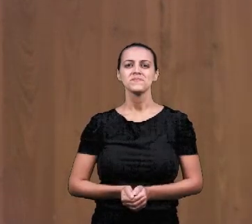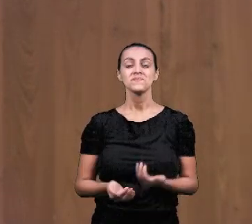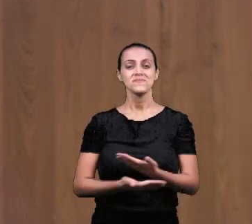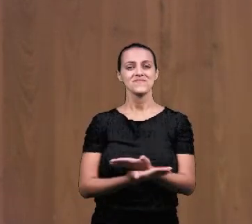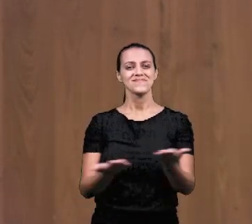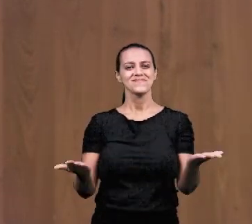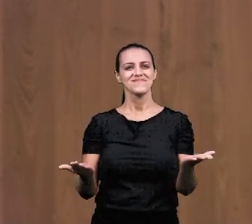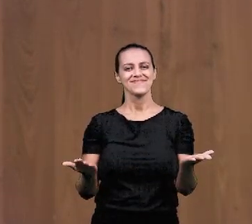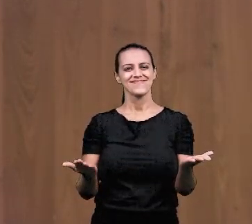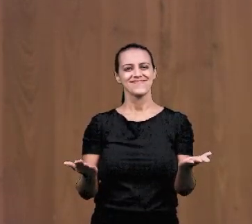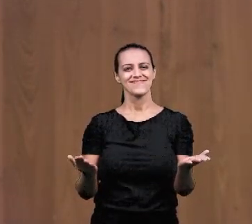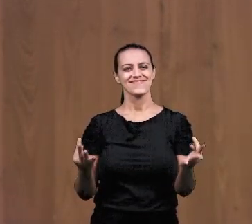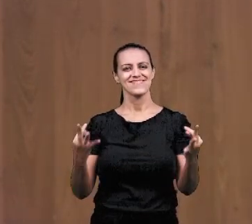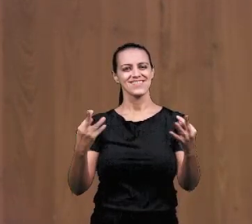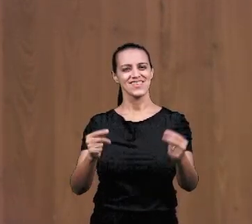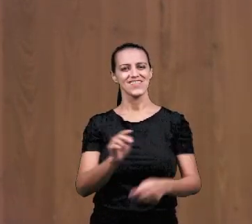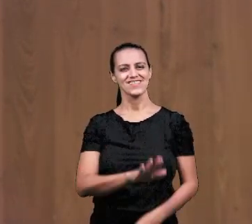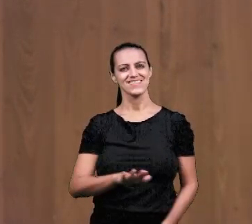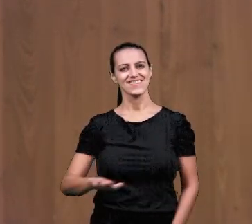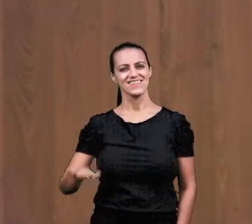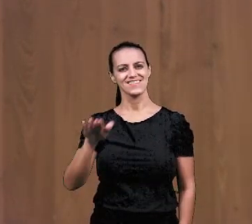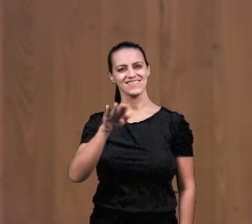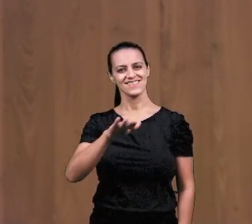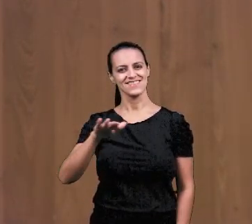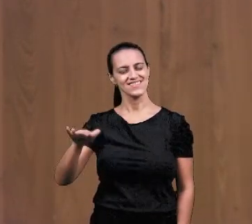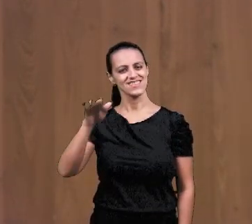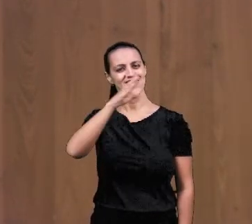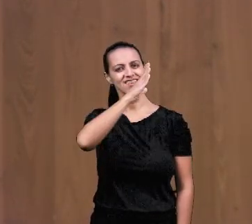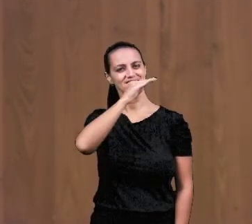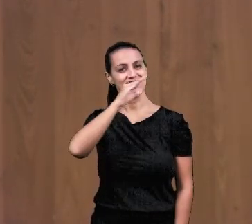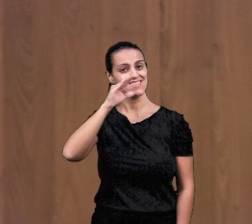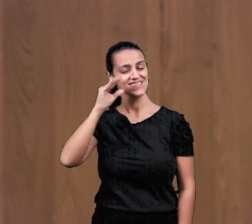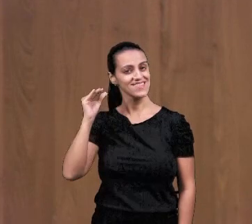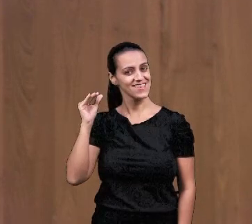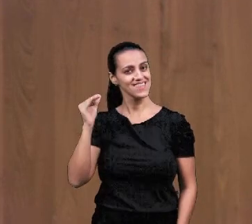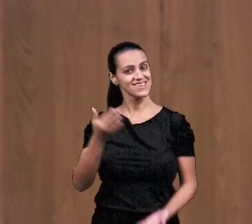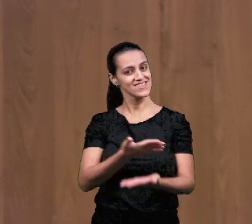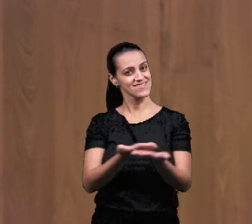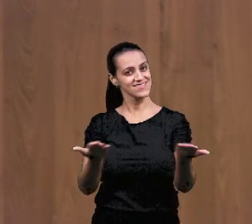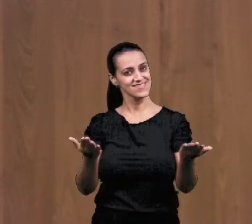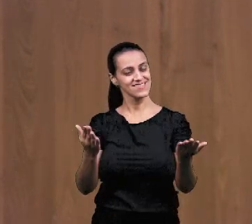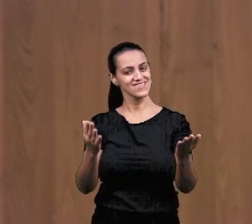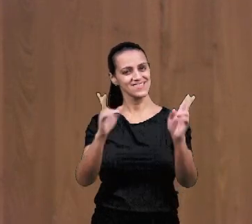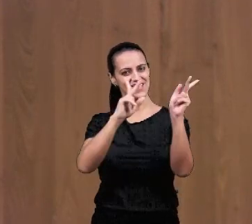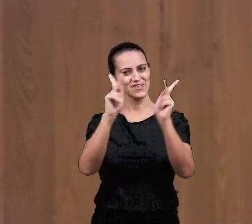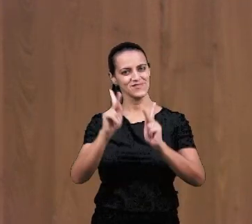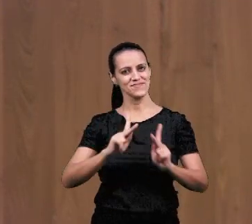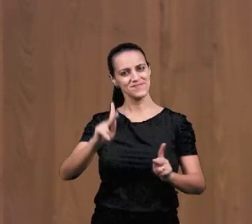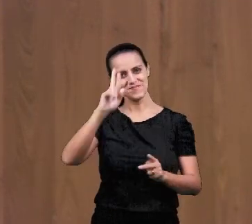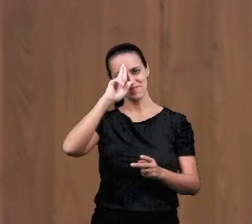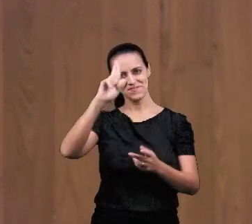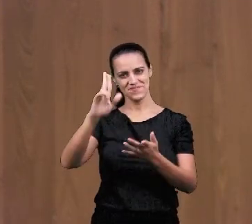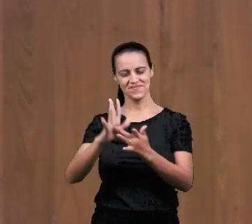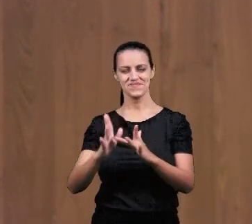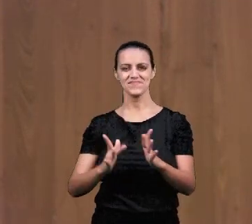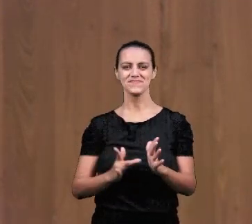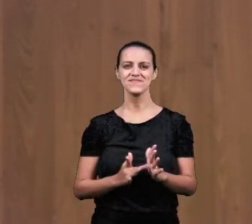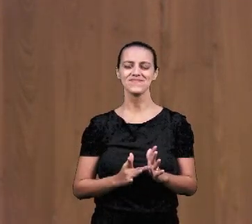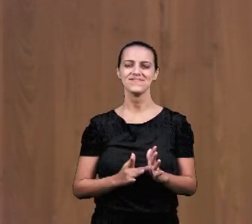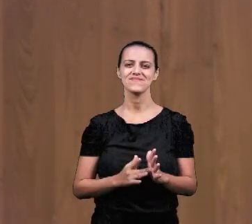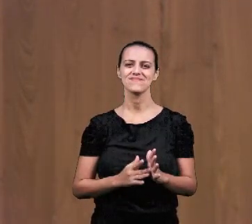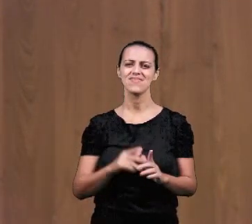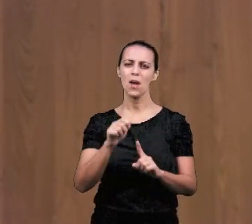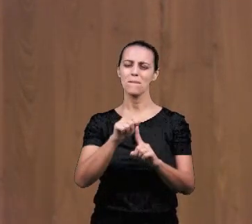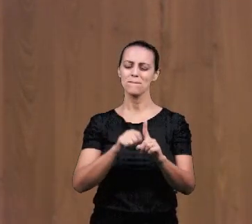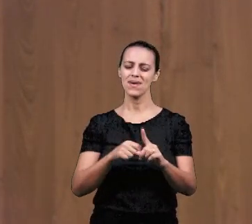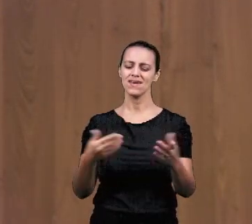Nous saluons à tous les frères et sœurs, les enfants, intermédiaires et adolescents qui nous assistent dans la paix du Seigneur Jésus.